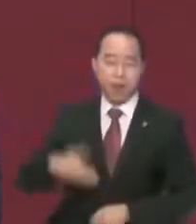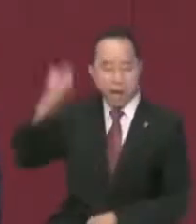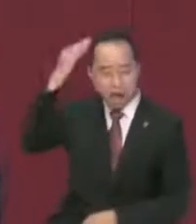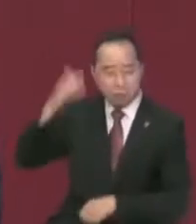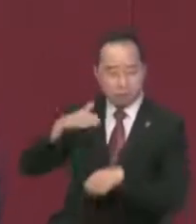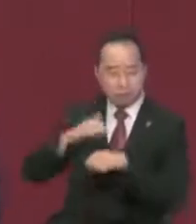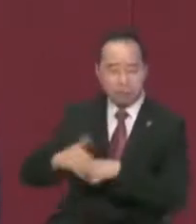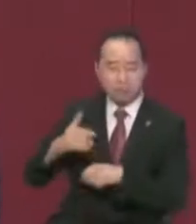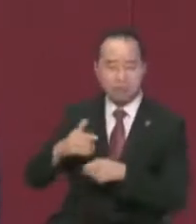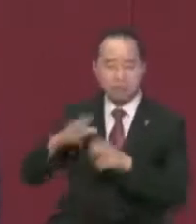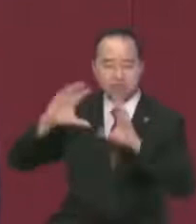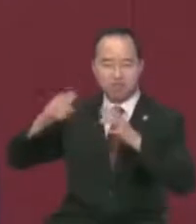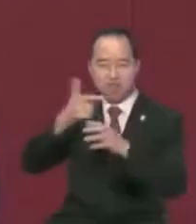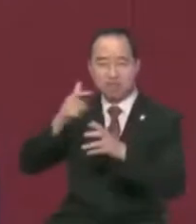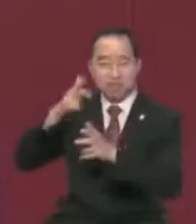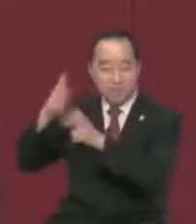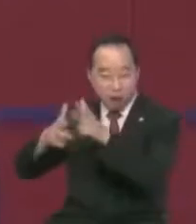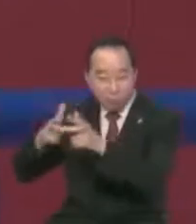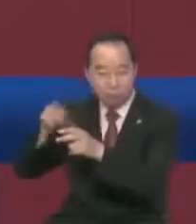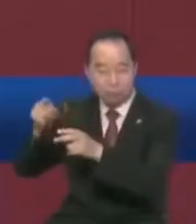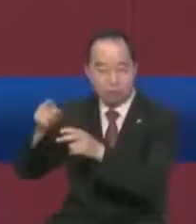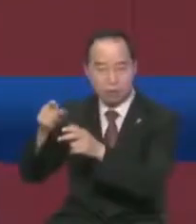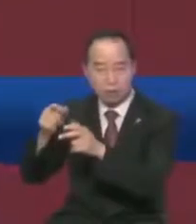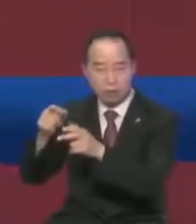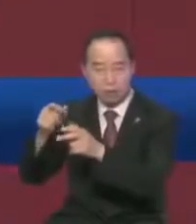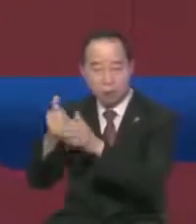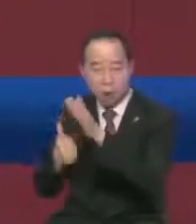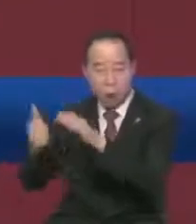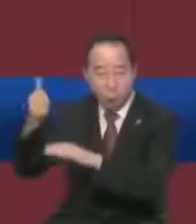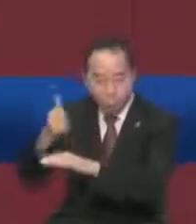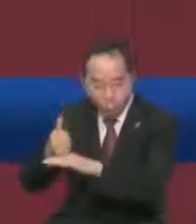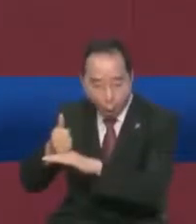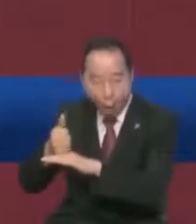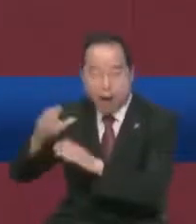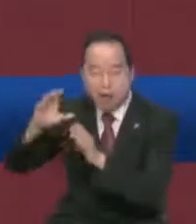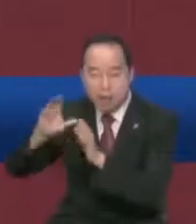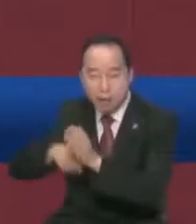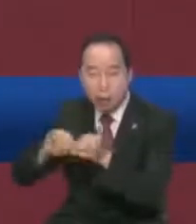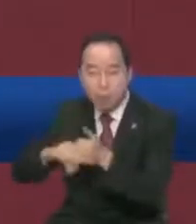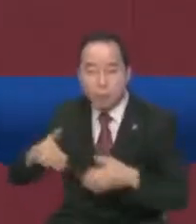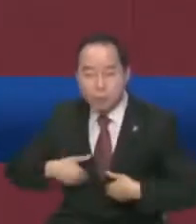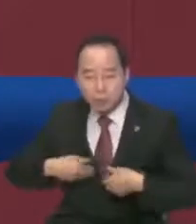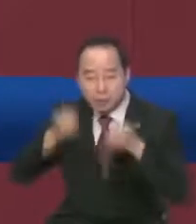한국판 뉴딜의 성공에도, 신산업 육성에도 혁신이 필요합니다.